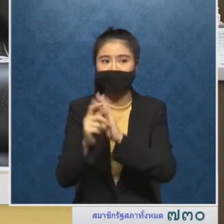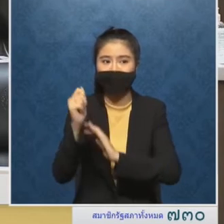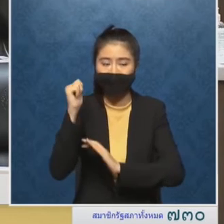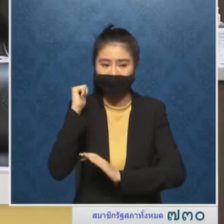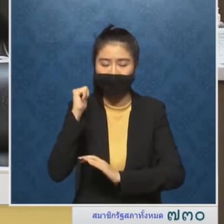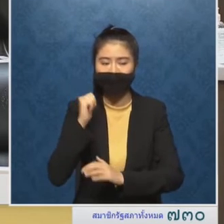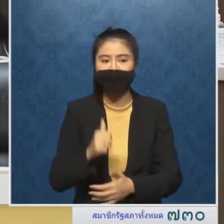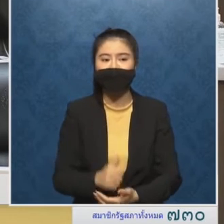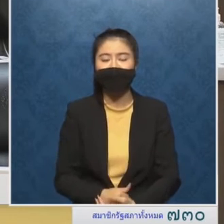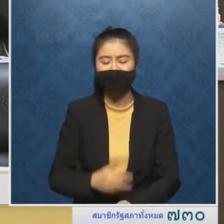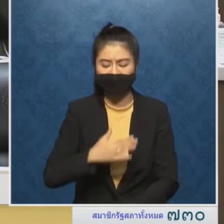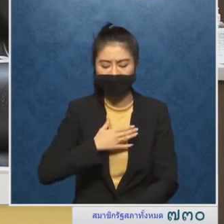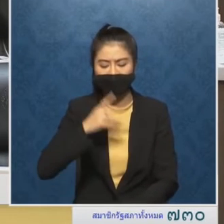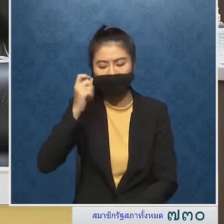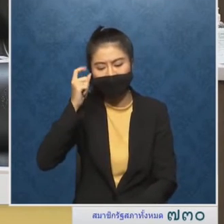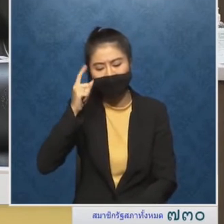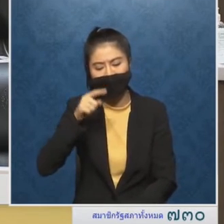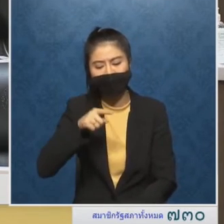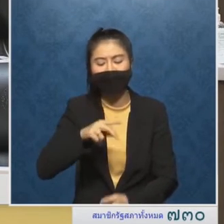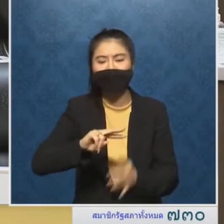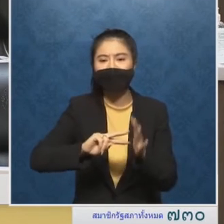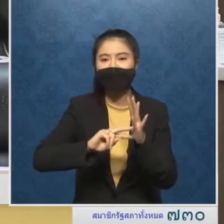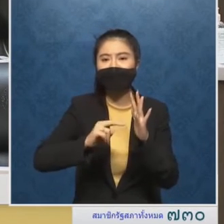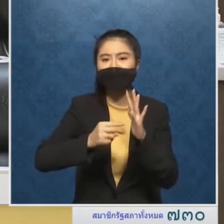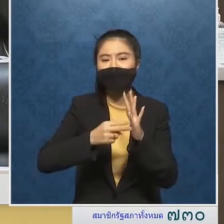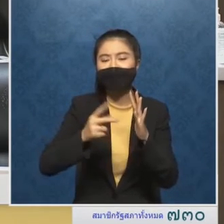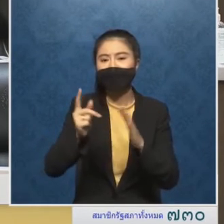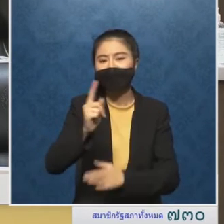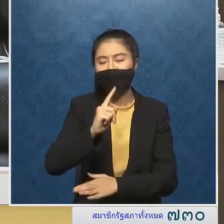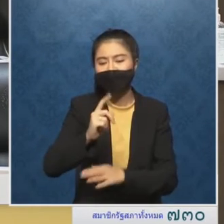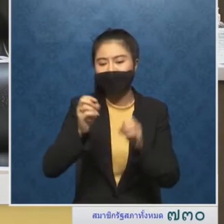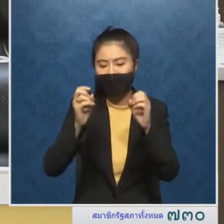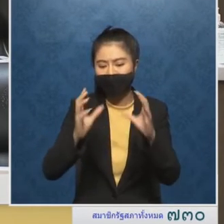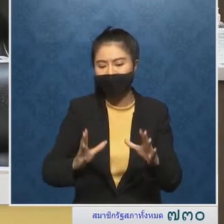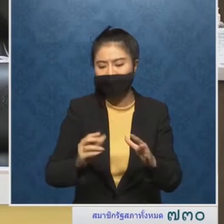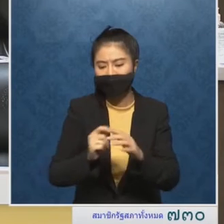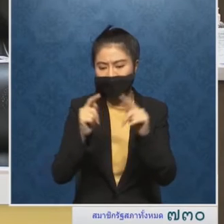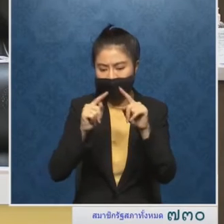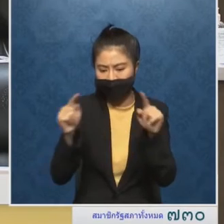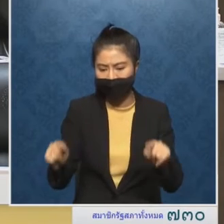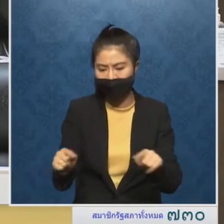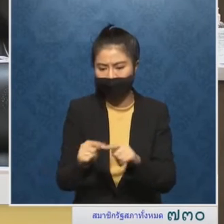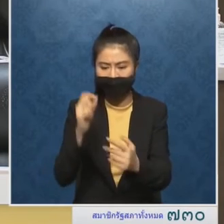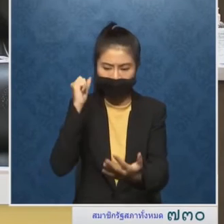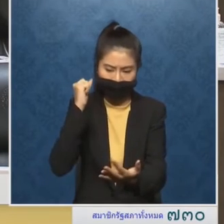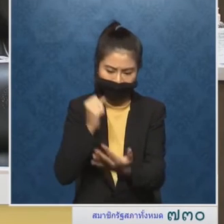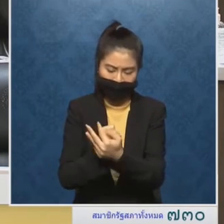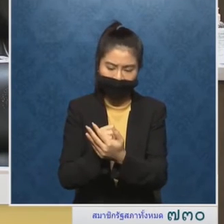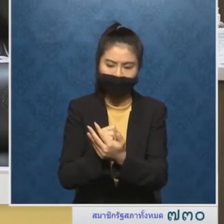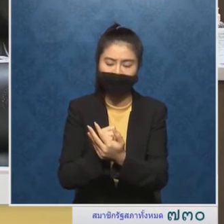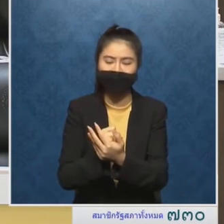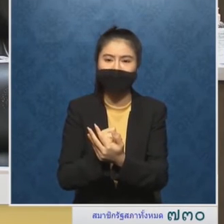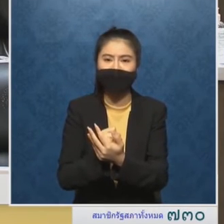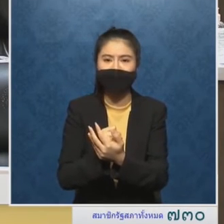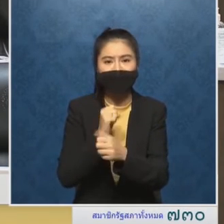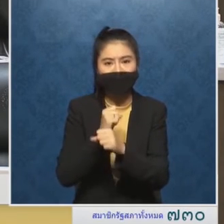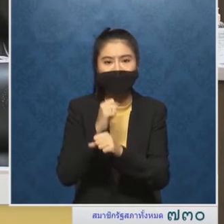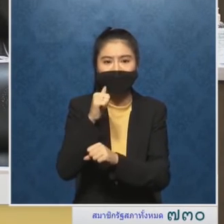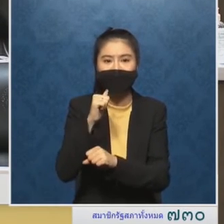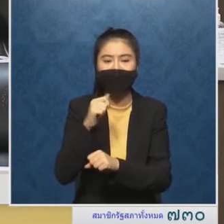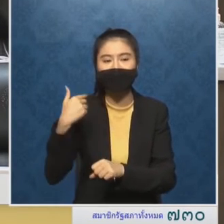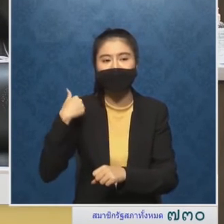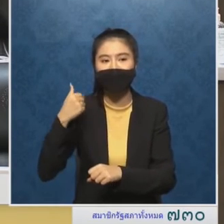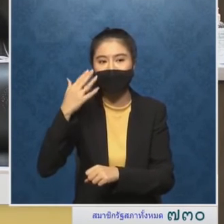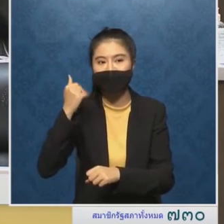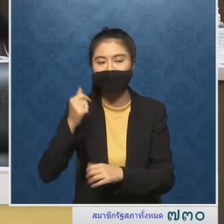ผมอ่านอยนี้กเข้ใจว่าครูที่มอยู่ใปจจุบันเี่ยจะได้รับบรุยาิโยอัตโนมไปเลยเหมอนอย่างที่